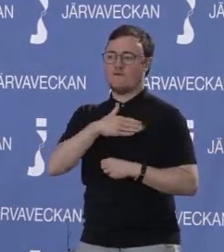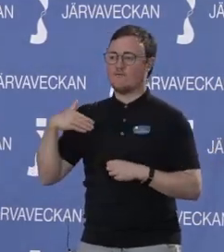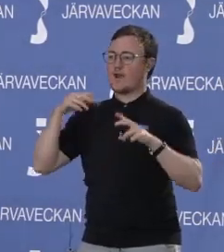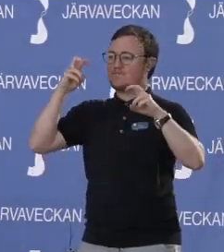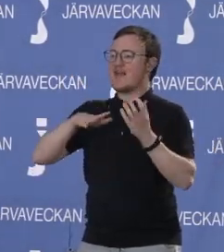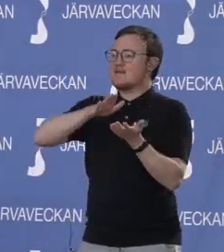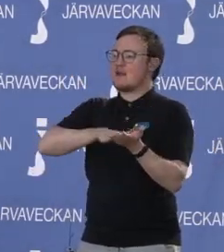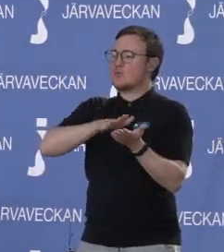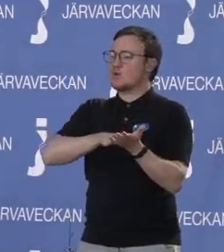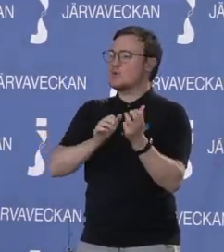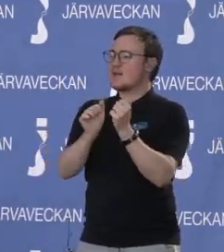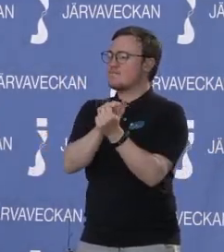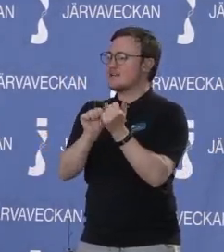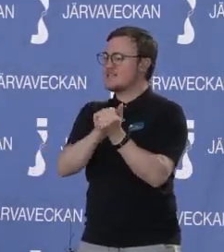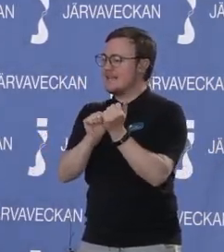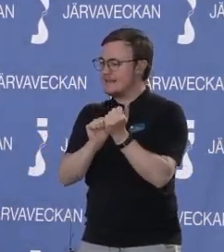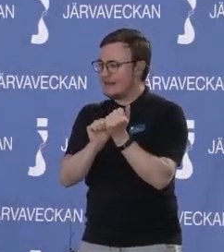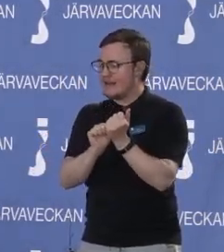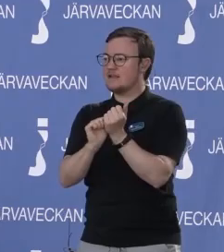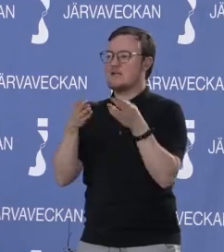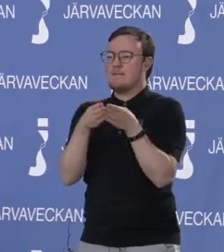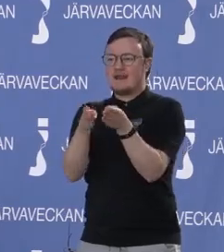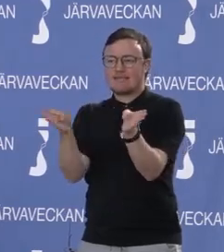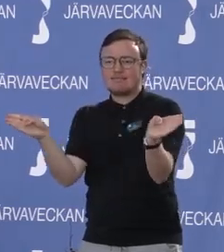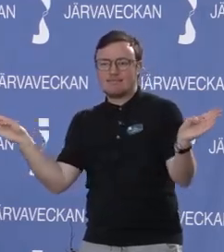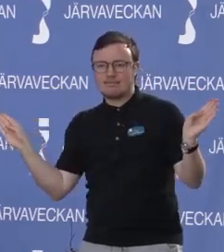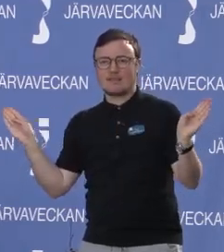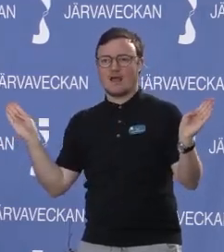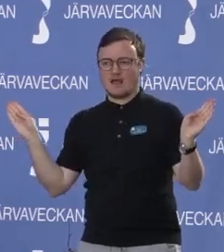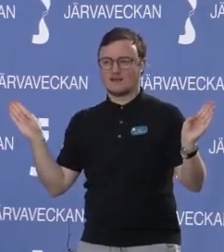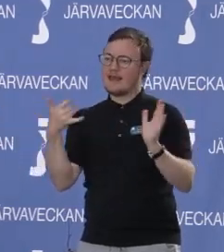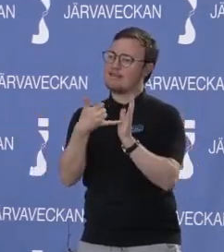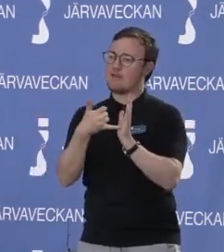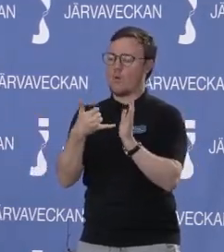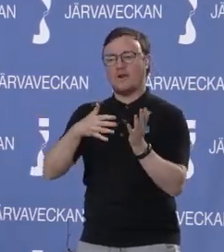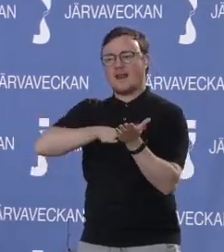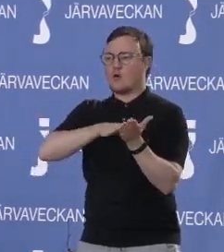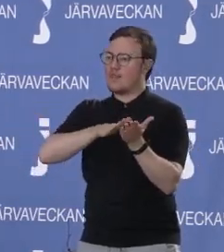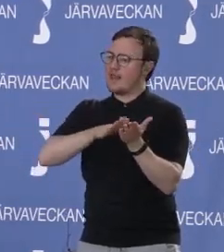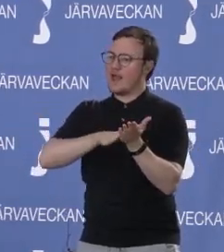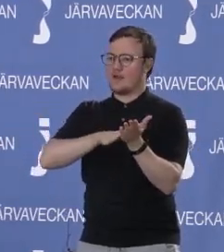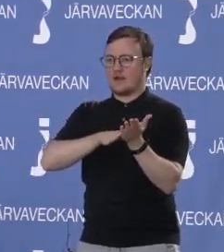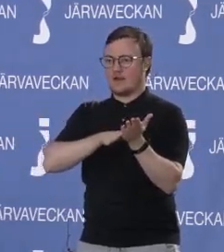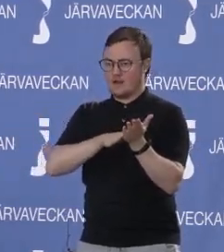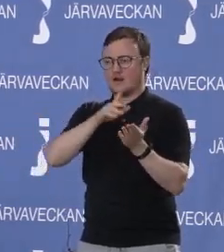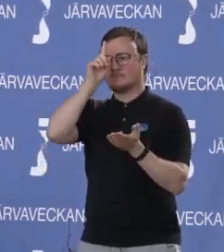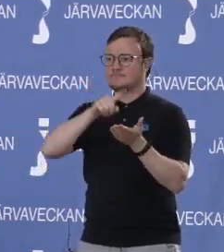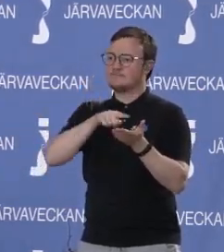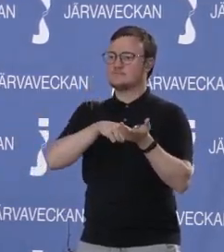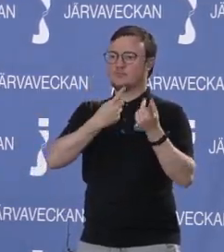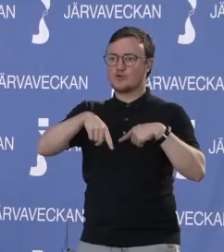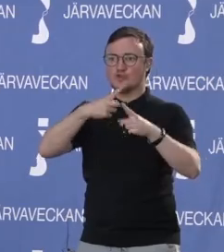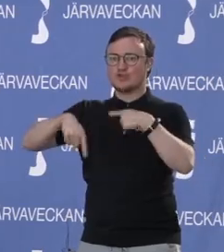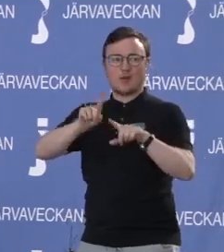de ser till att bredda människors innehåll som de rekommenderas just för att bryta ut bubblor.